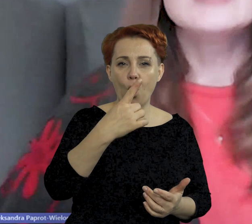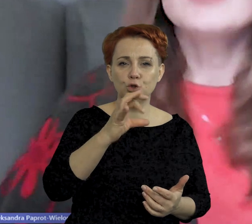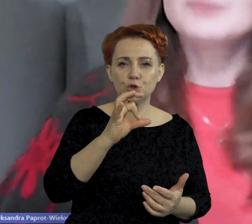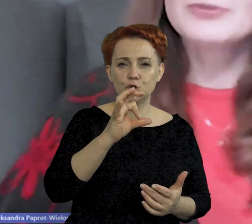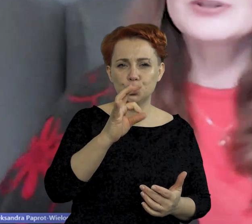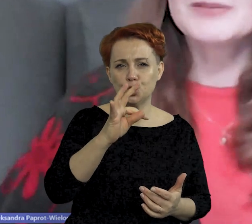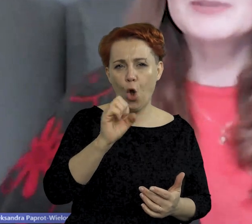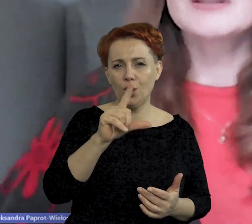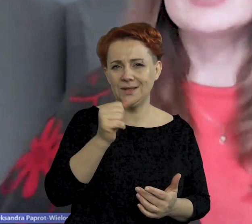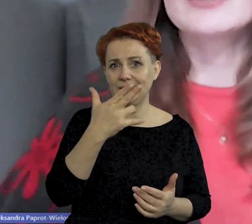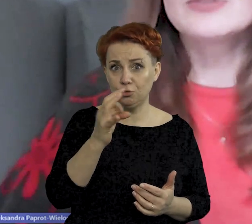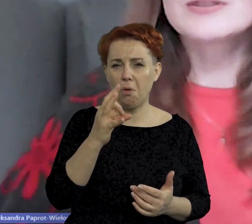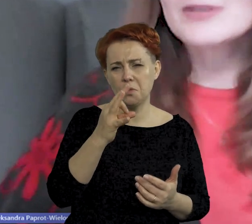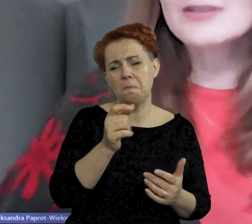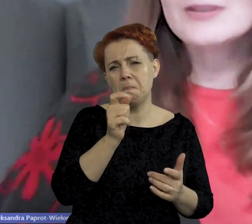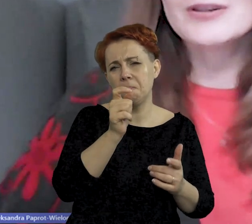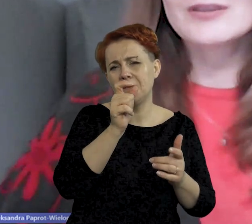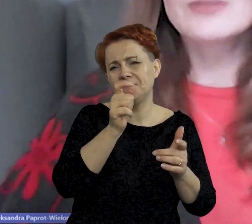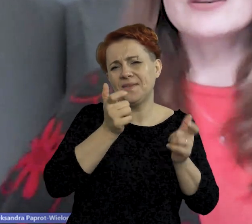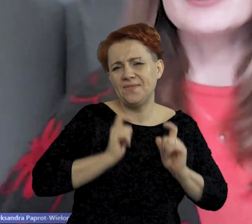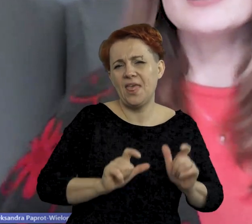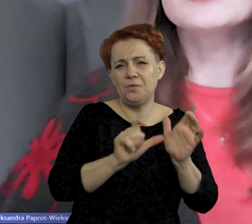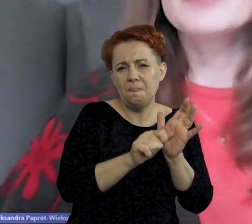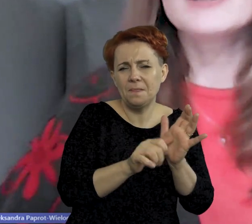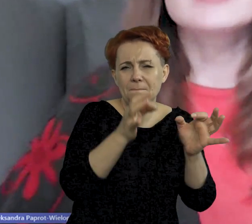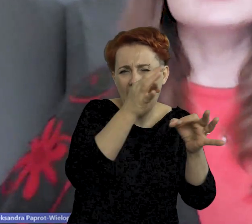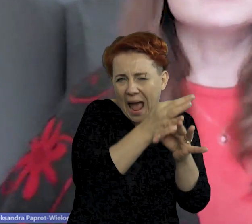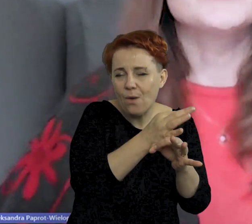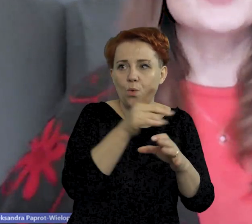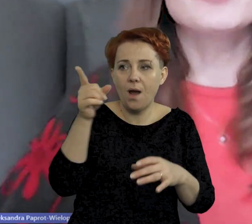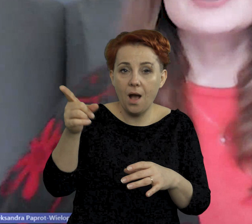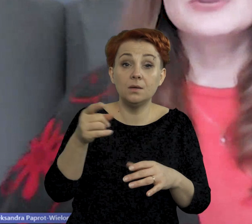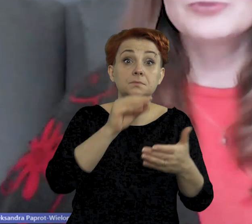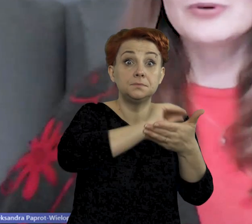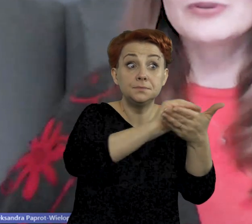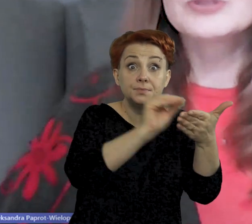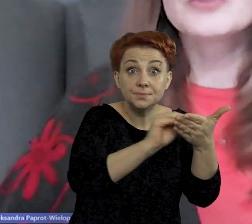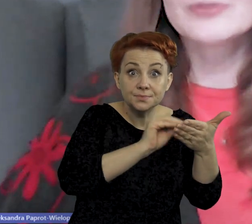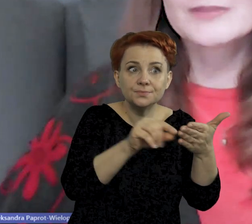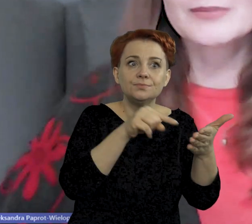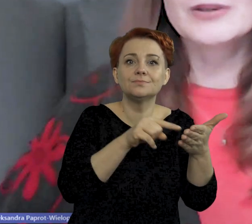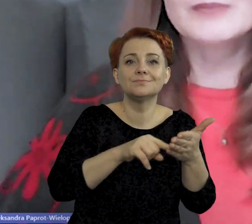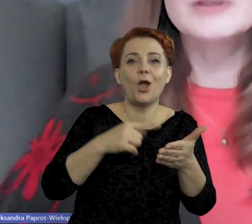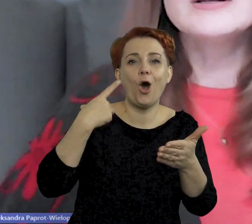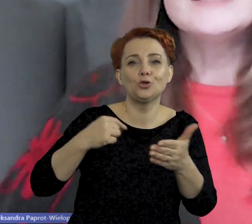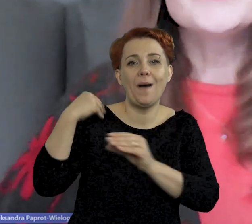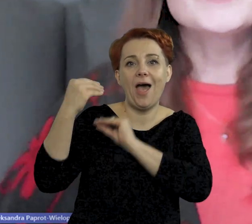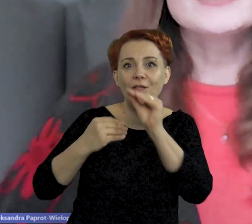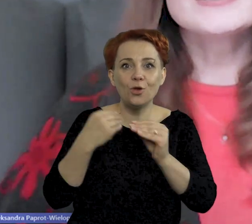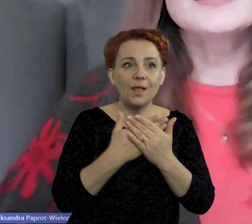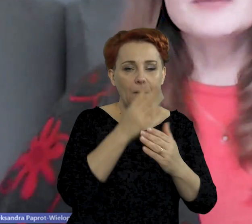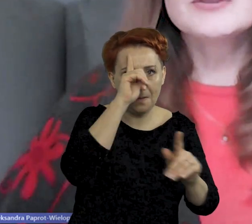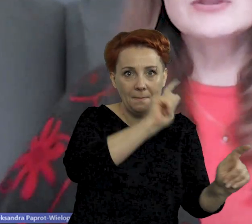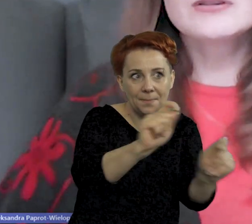Powiślu, i było tam napisane, że to jest między innymi etnograf i należy zbierać opowieści ludu, bo szybko o tym zapominamy,